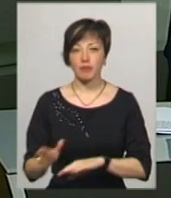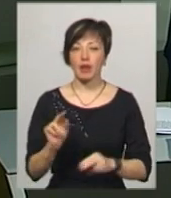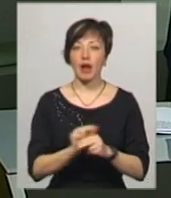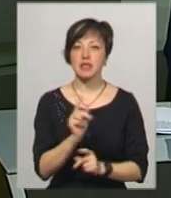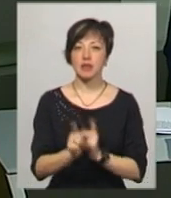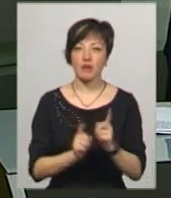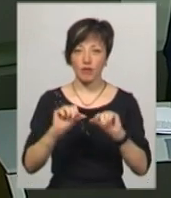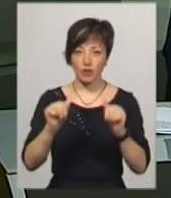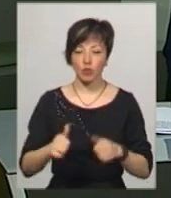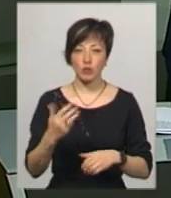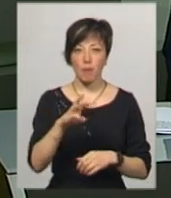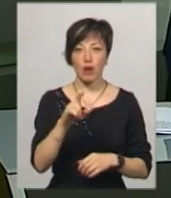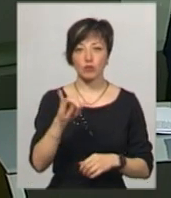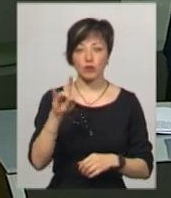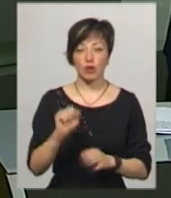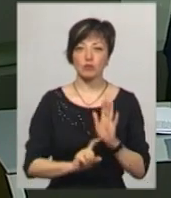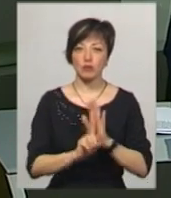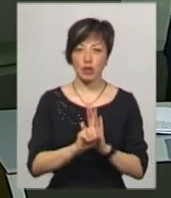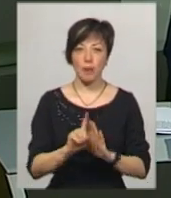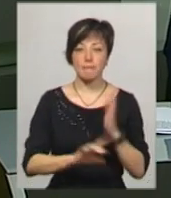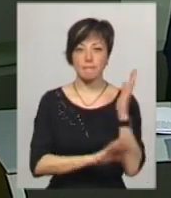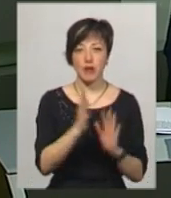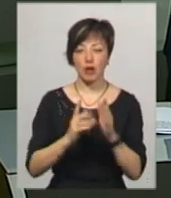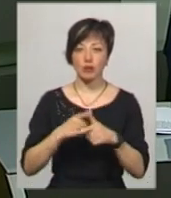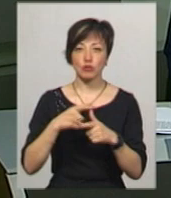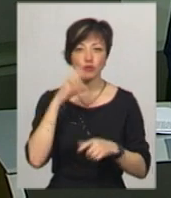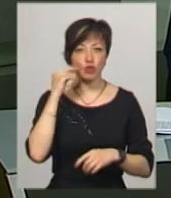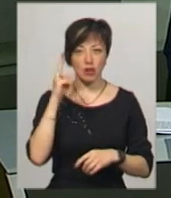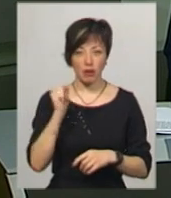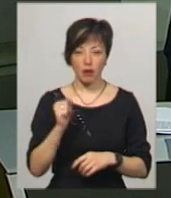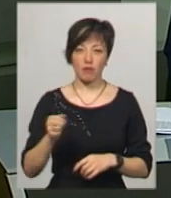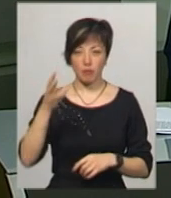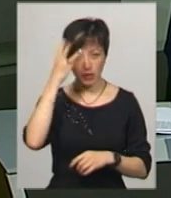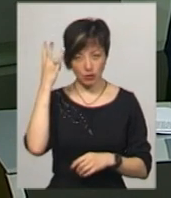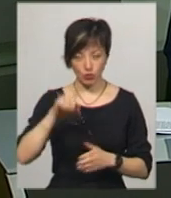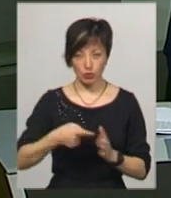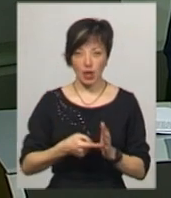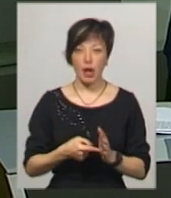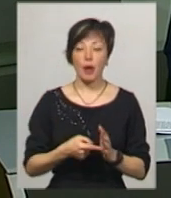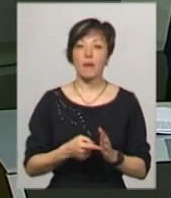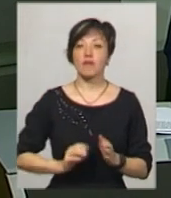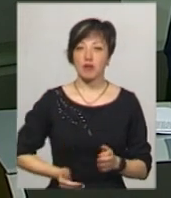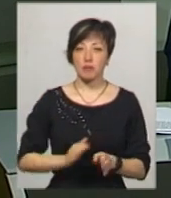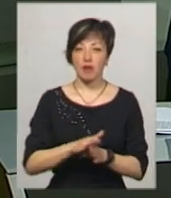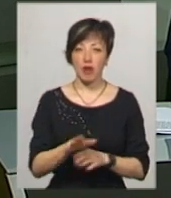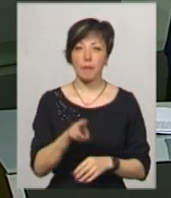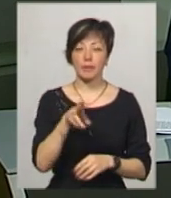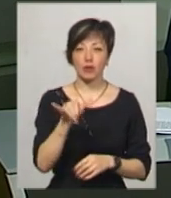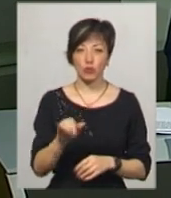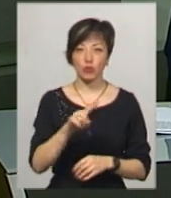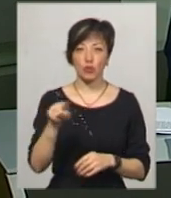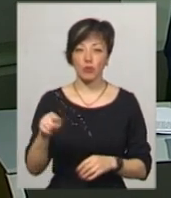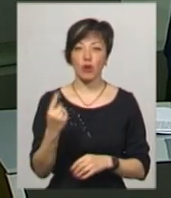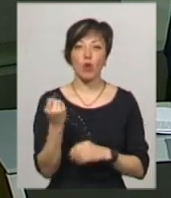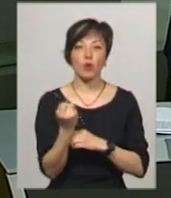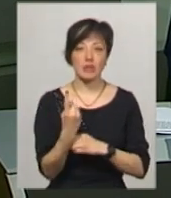Реставрацію фігур авторства Миколи Мазура розпочали у парку імені Тараса Шевченка, що в обласному центрі. Підрядником стало вище професійне училище